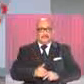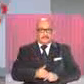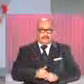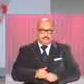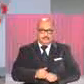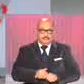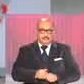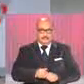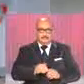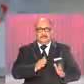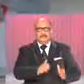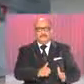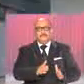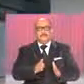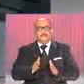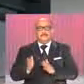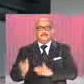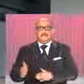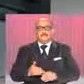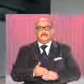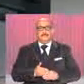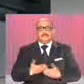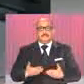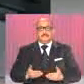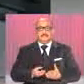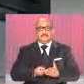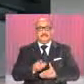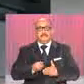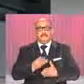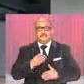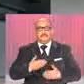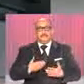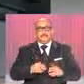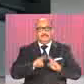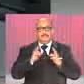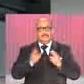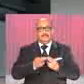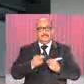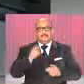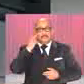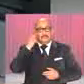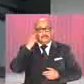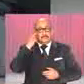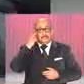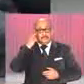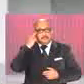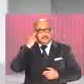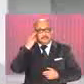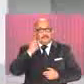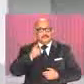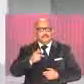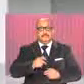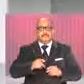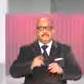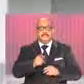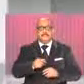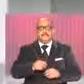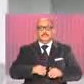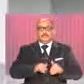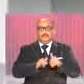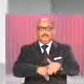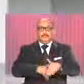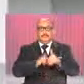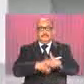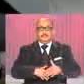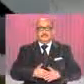أخبار دولية أخرى من الصين وأستراليا وأندونيسيا نرصدها في التقرير التالي. أخبارنا العالمية المتفرقة لهذا